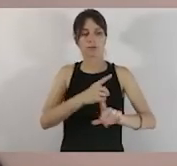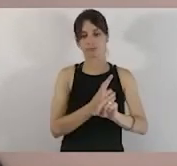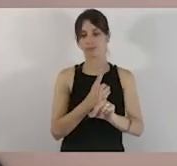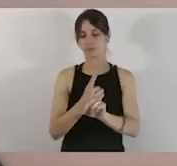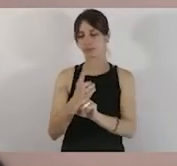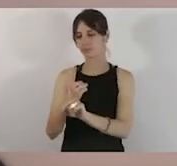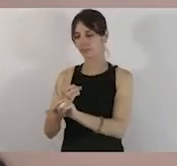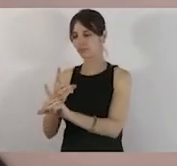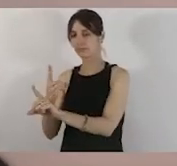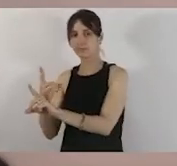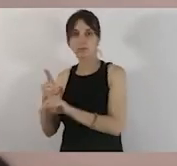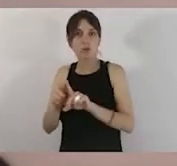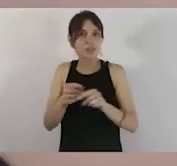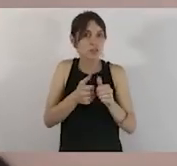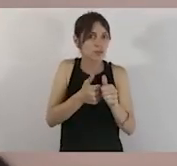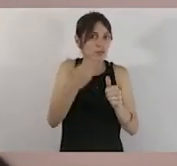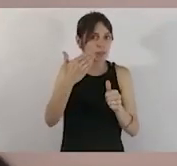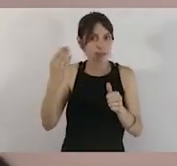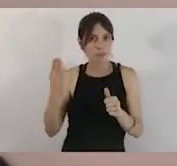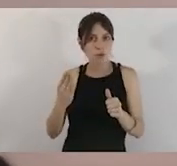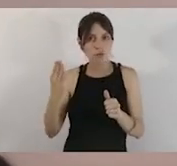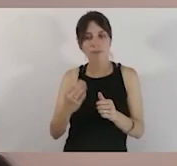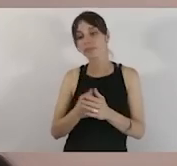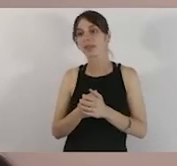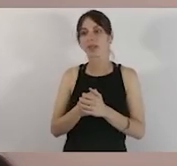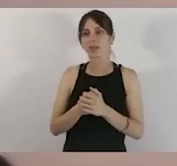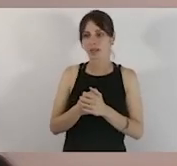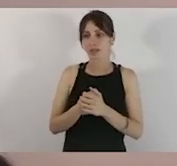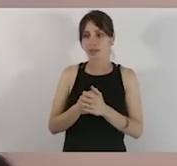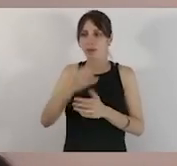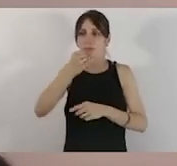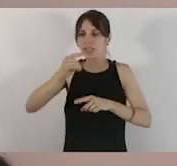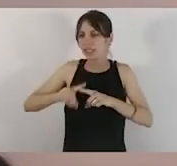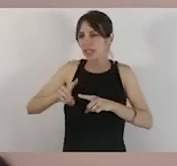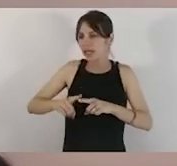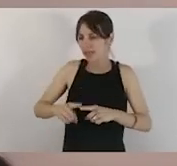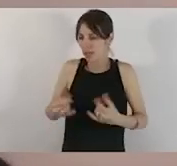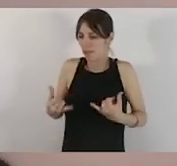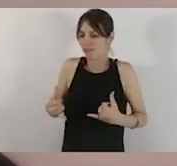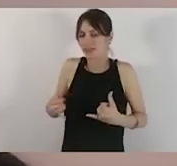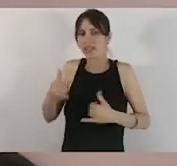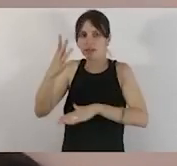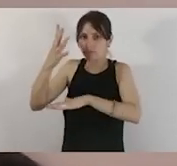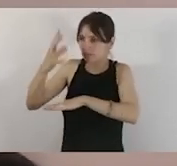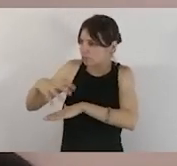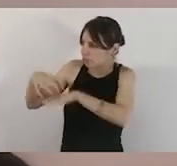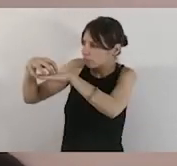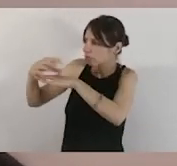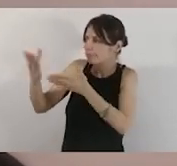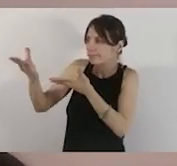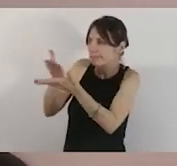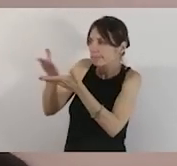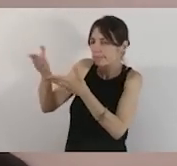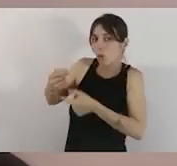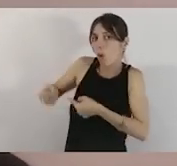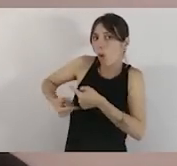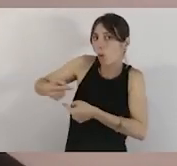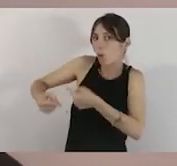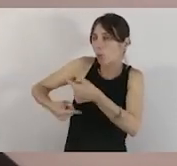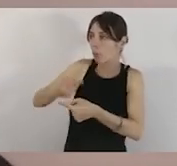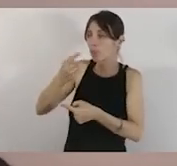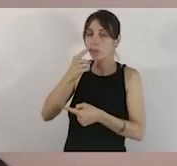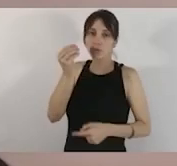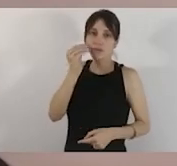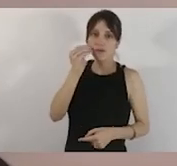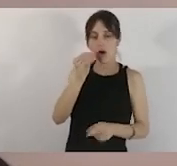nécessaire. Il y a des petits détails encore à régler, mais qui sont en cours de discussion avec la métropole sur les tarifs, qui sont pratiqués